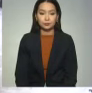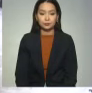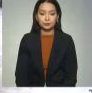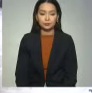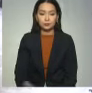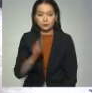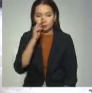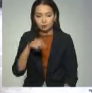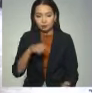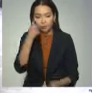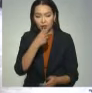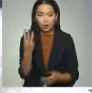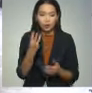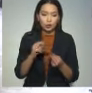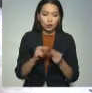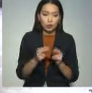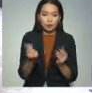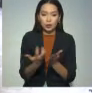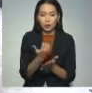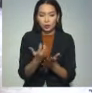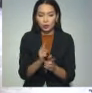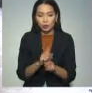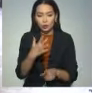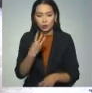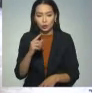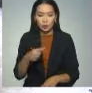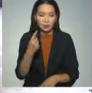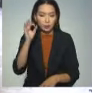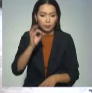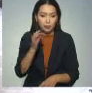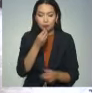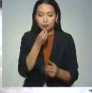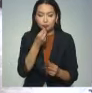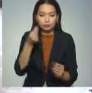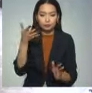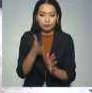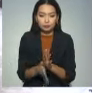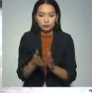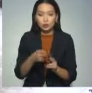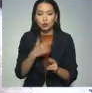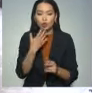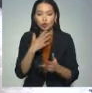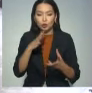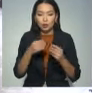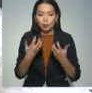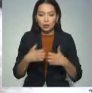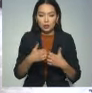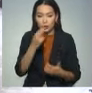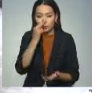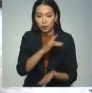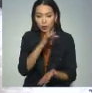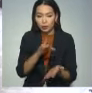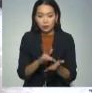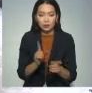Шымкенттіктер биылғы жылдың 3-ші 90-ында табысының 52,1%-ын азық-түлікке жұмсаған. Бұл ұлттық статистика бюросының Шымкент қаласы